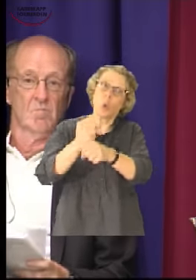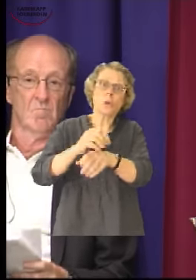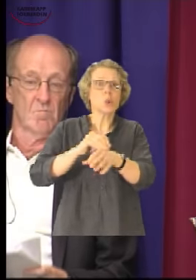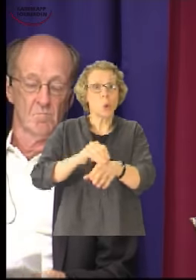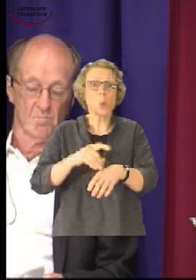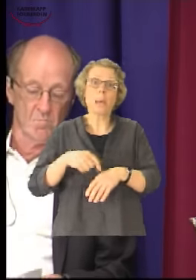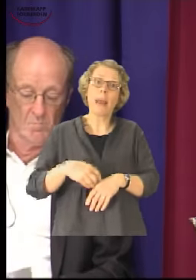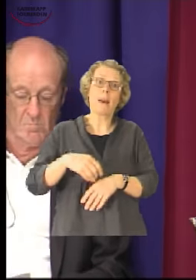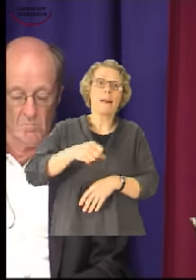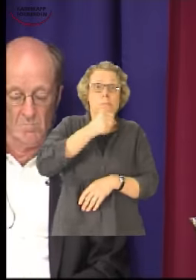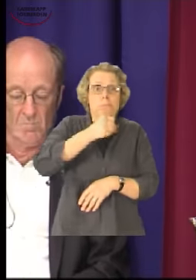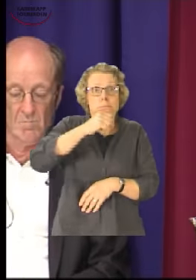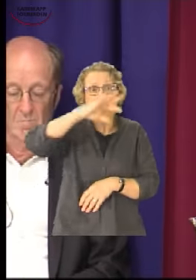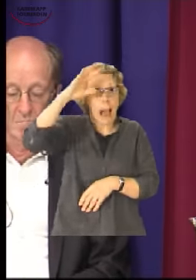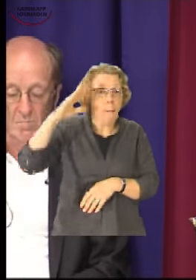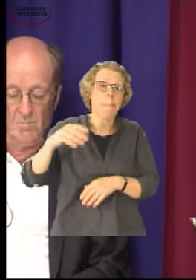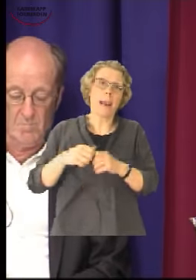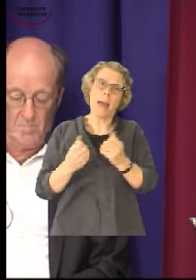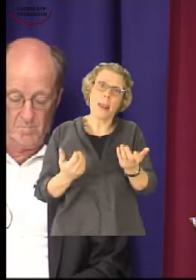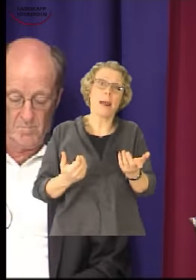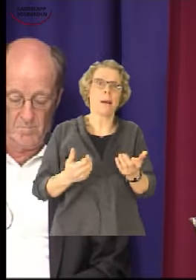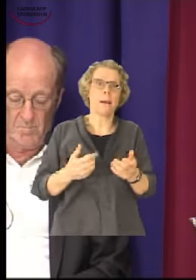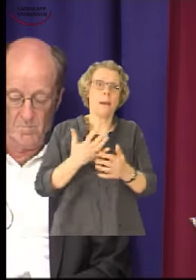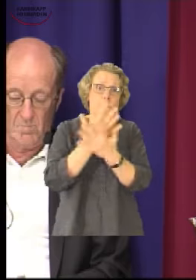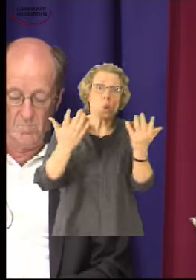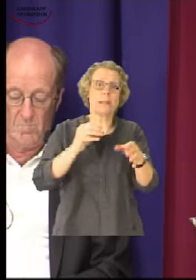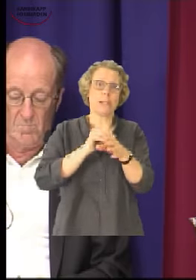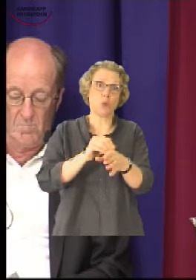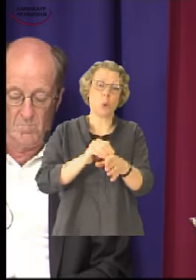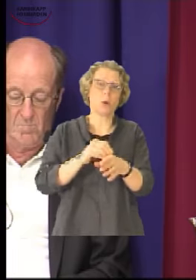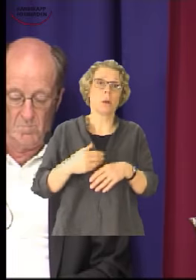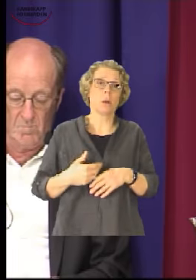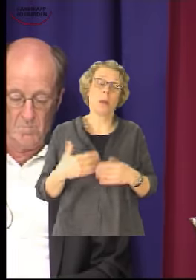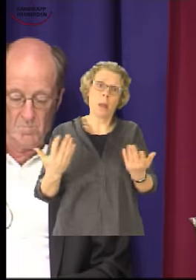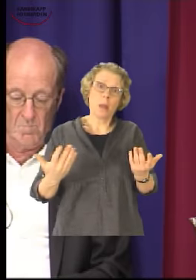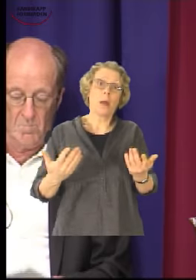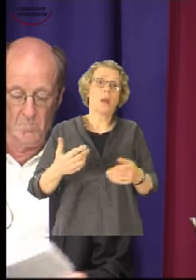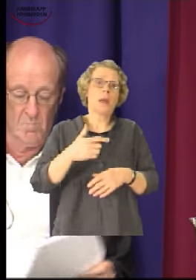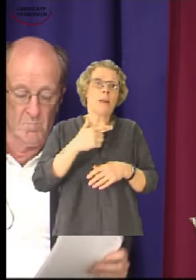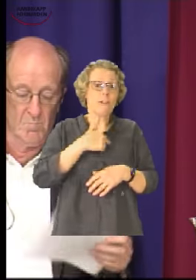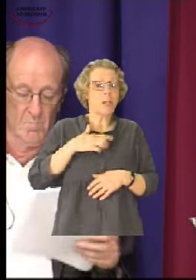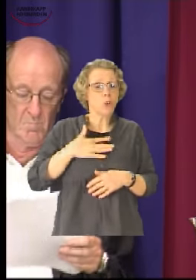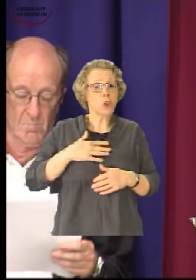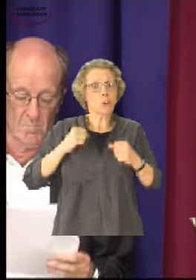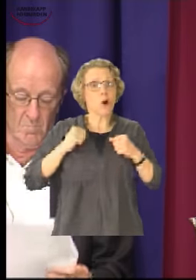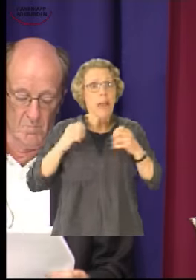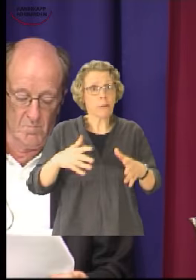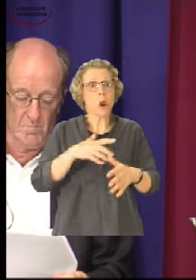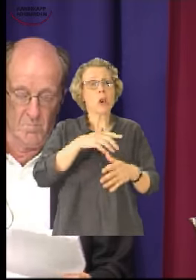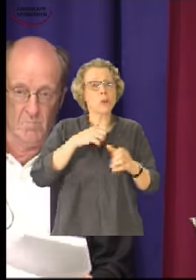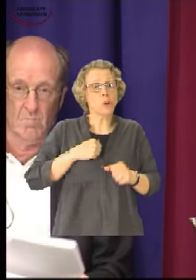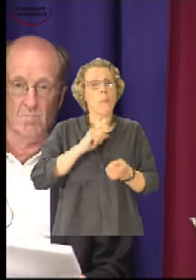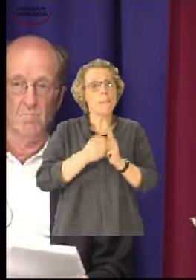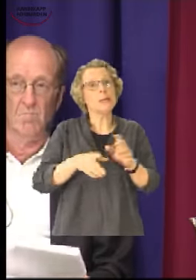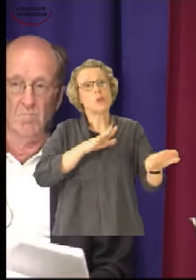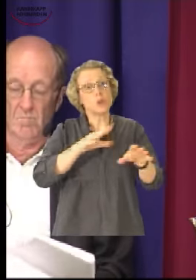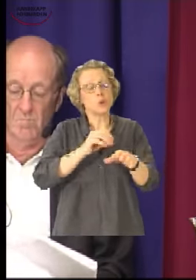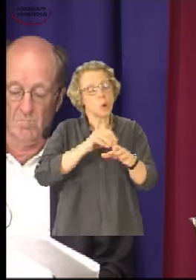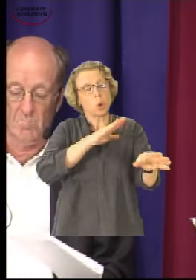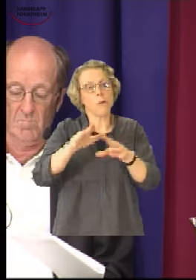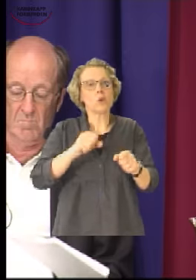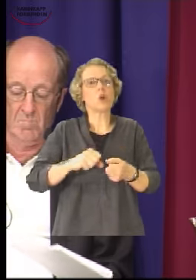multisjuk. Och det är ju storkonsumenterna av vård. Och man kan tycka att det borde vara självklart att säga att vi ska ha en sjukvård som utformar för de sjuka. Och inte för de